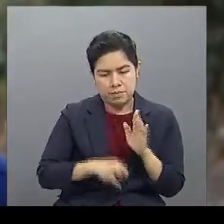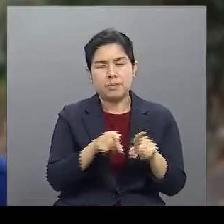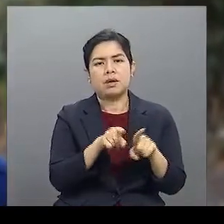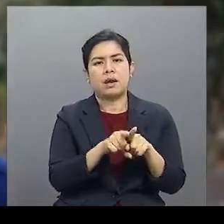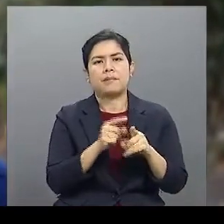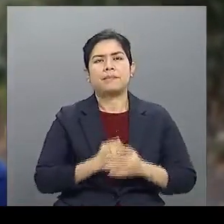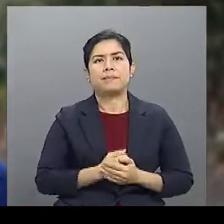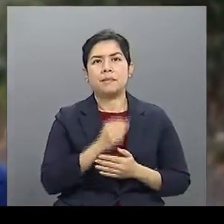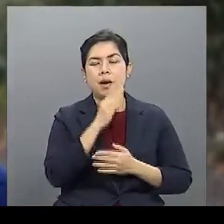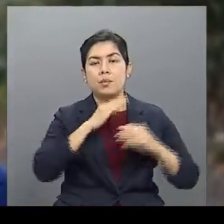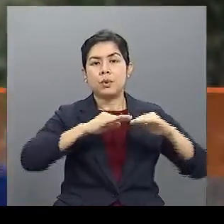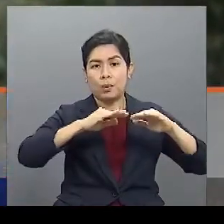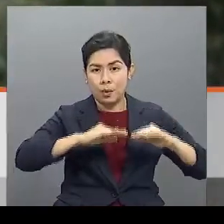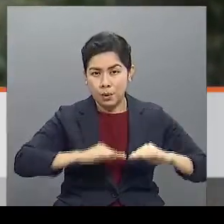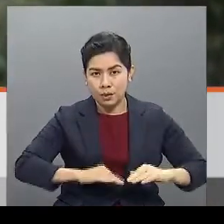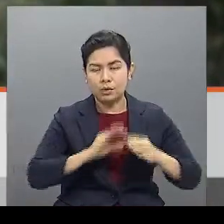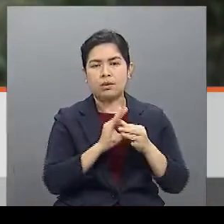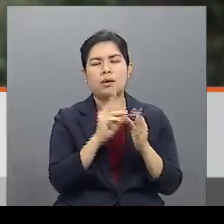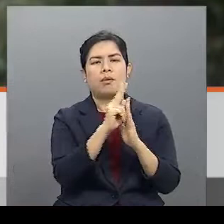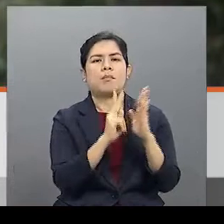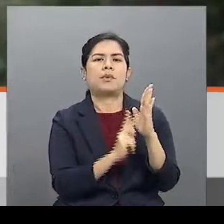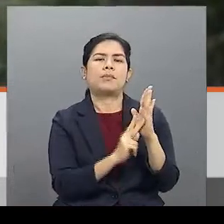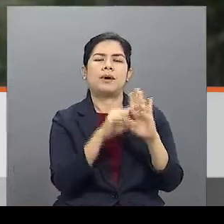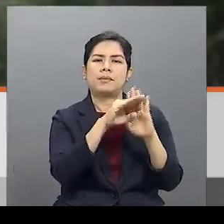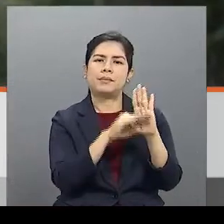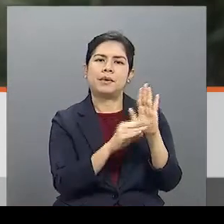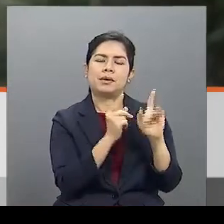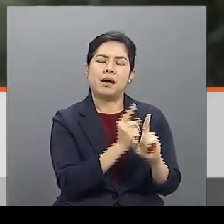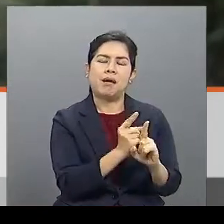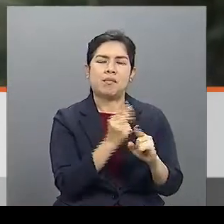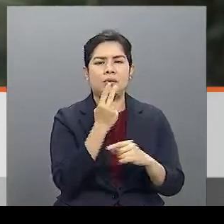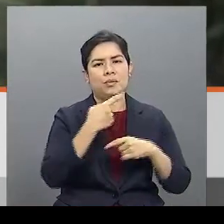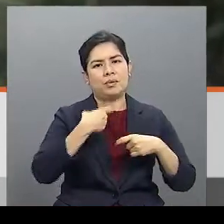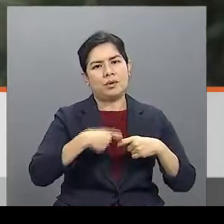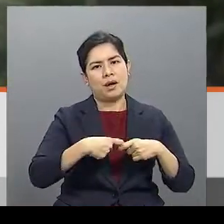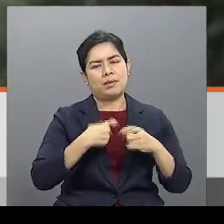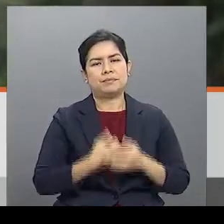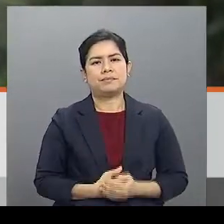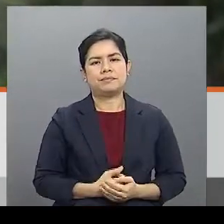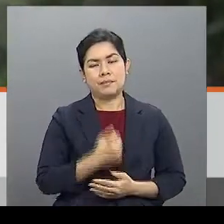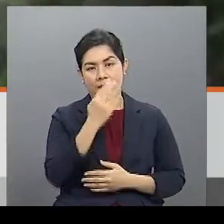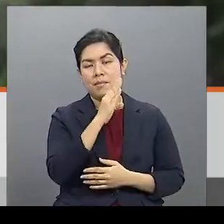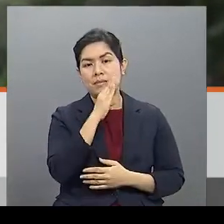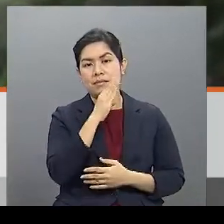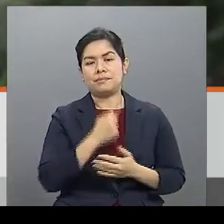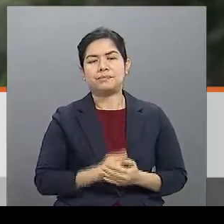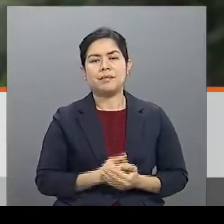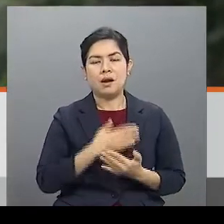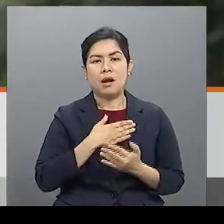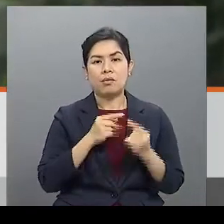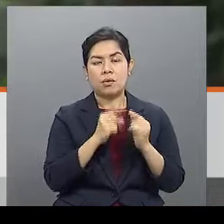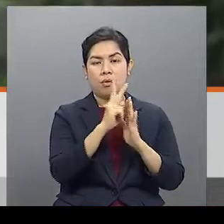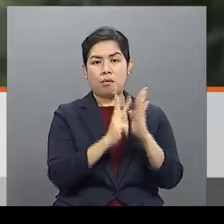การกฎหมายปัจจุบันเนี่ยเป็นไปได้ยากเพราะว่าถ้าเราไปออกกฎหมายแล้วไปบังคับที่เกษตรก